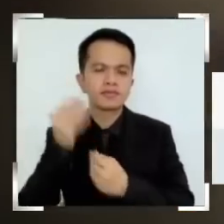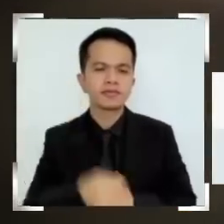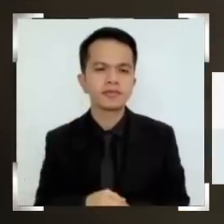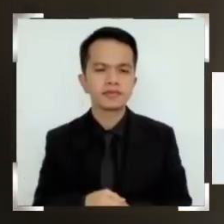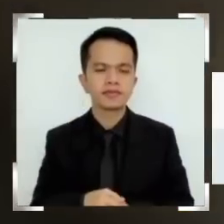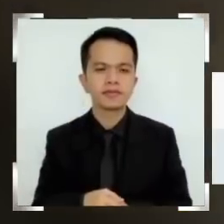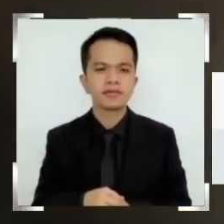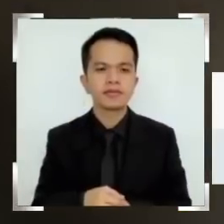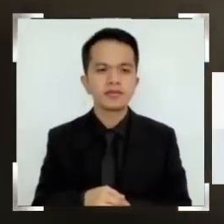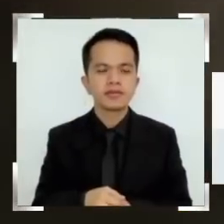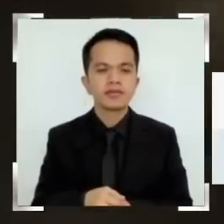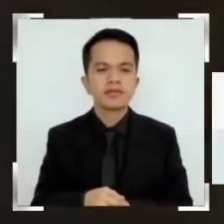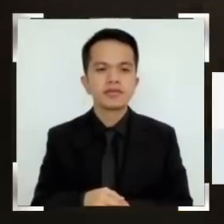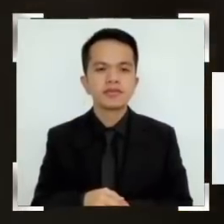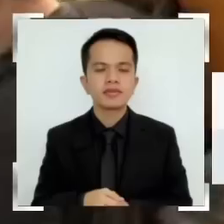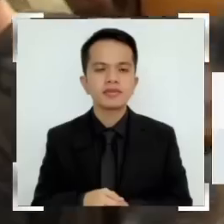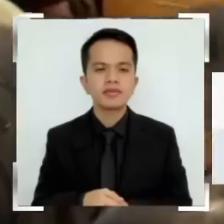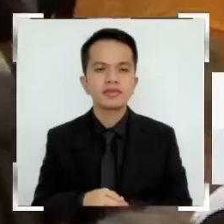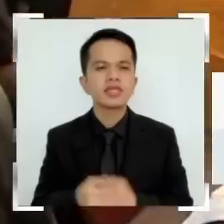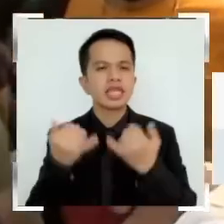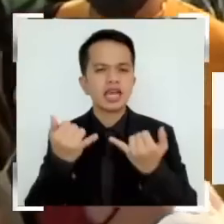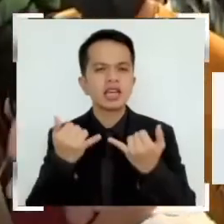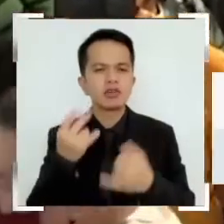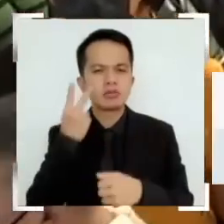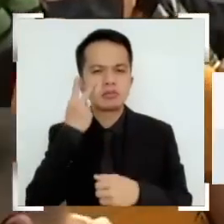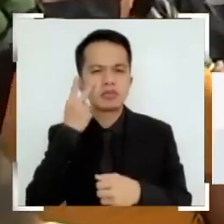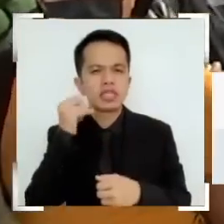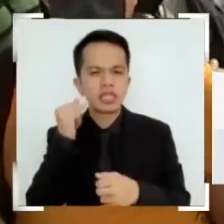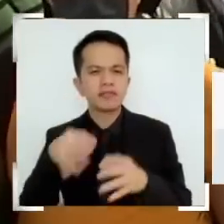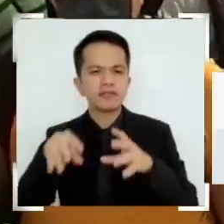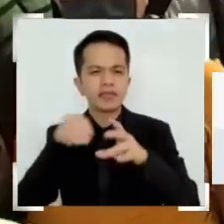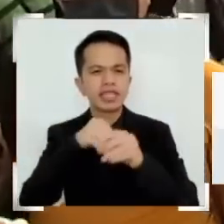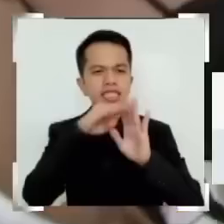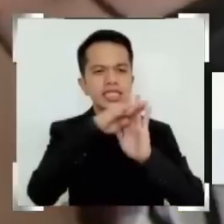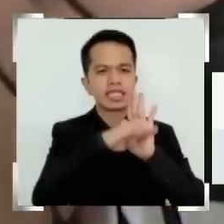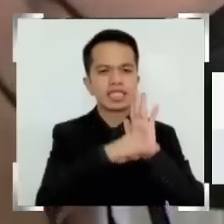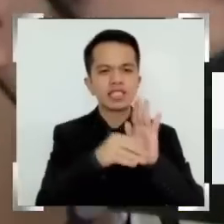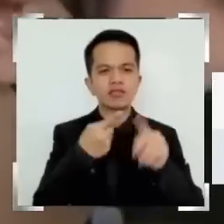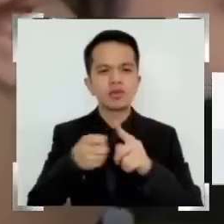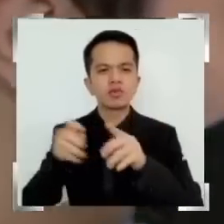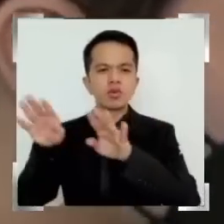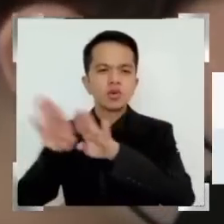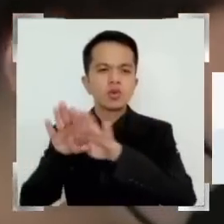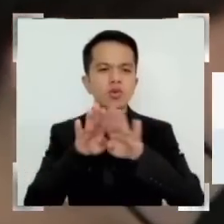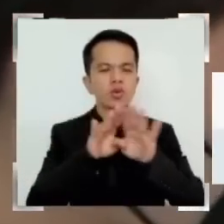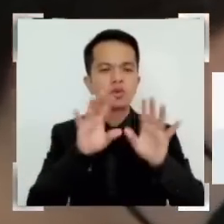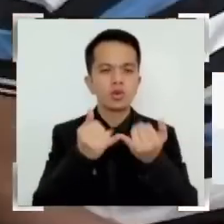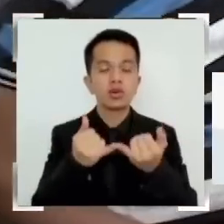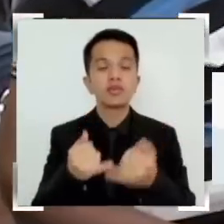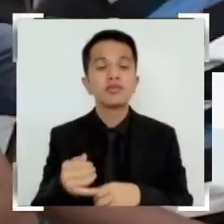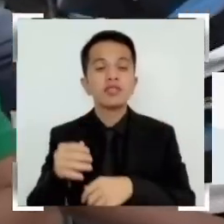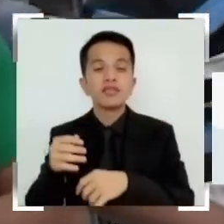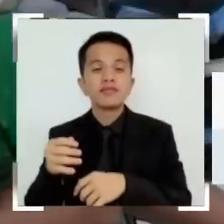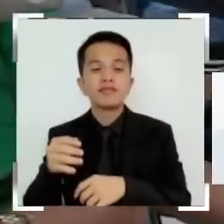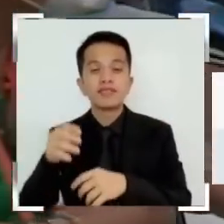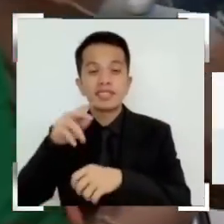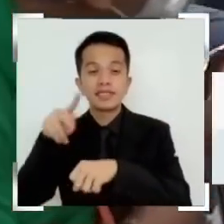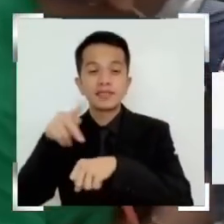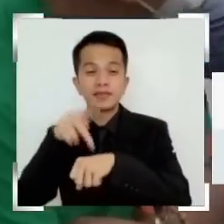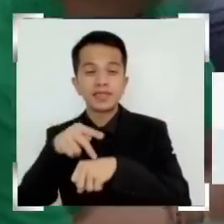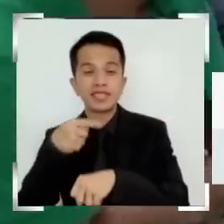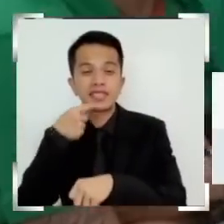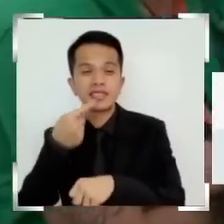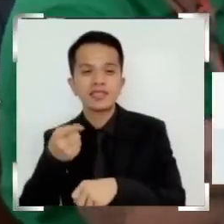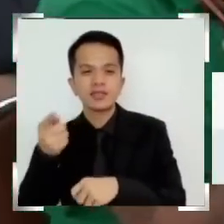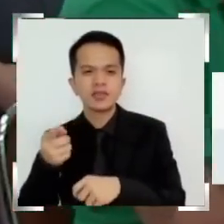claimant, pero sasalain pa kung pasok sa master list ng mga nagsarang kumpanya. Panukala ng Pilipinas, sa gobyerno na natin ibigay ang pera para